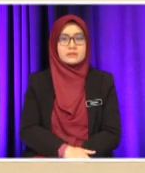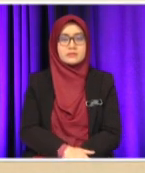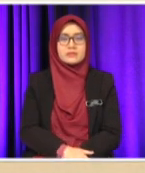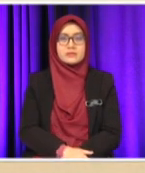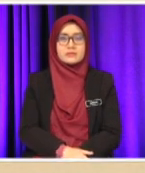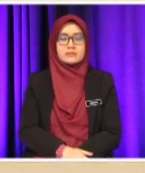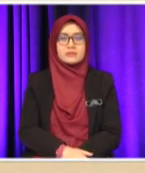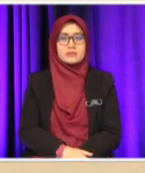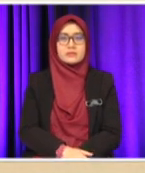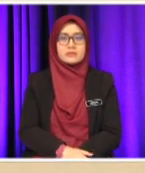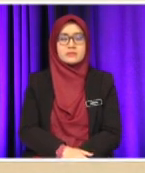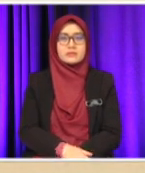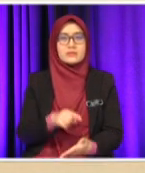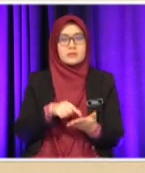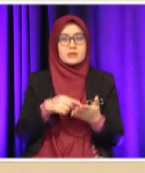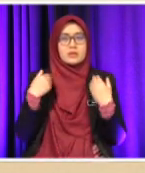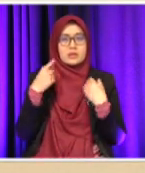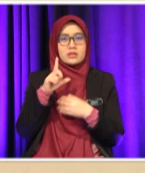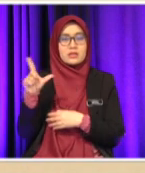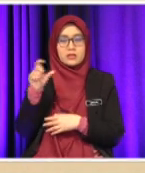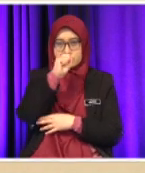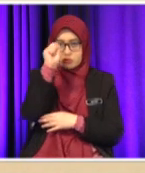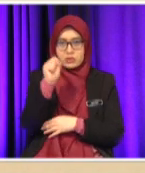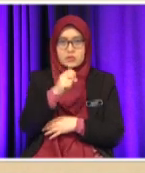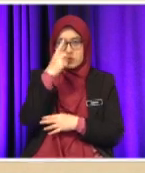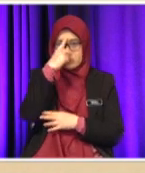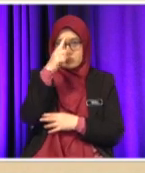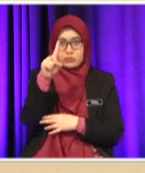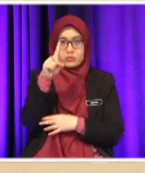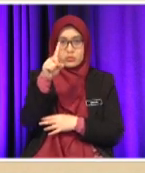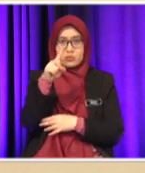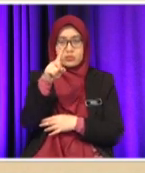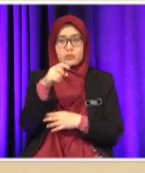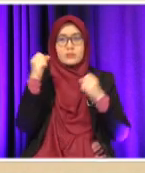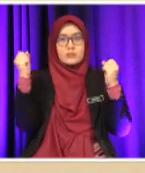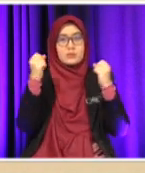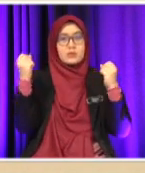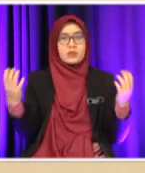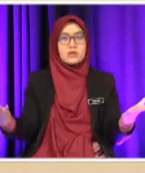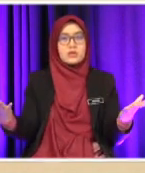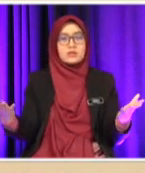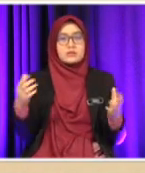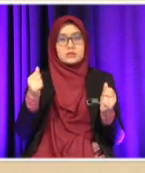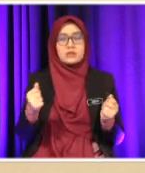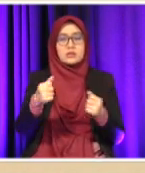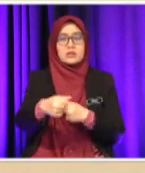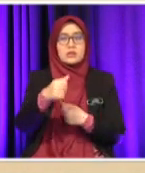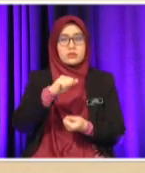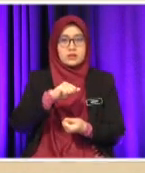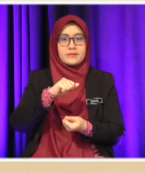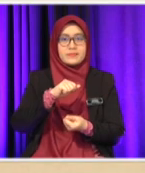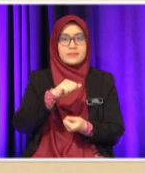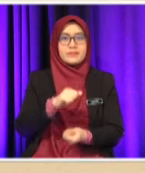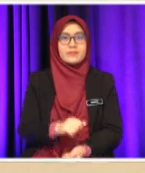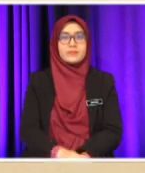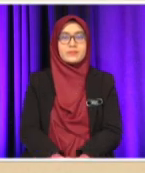yang ini adalah soal untuk menghias equarium nah ini ada